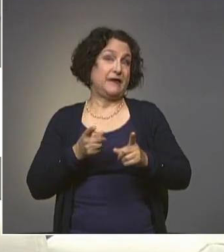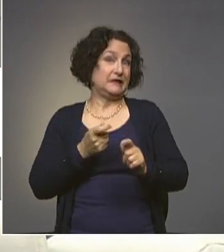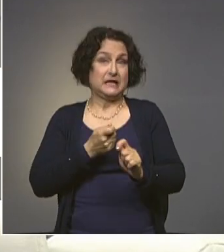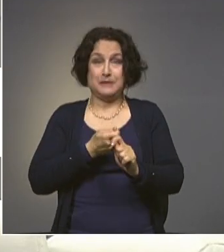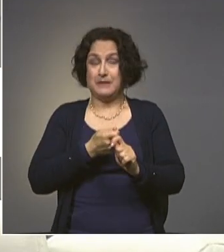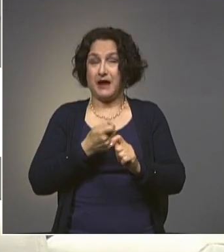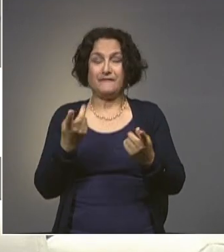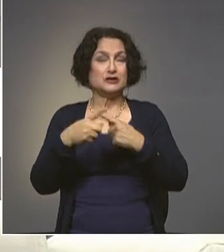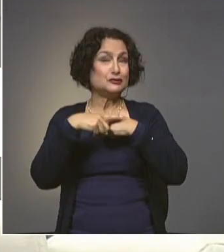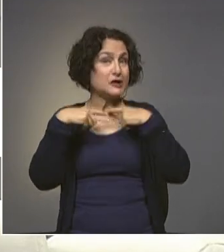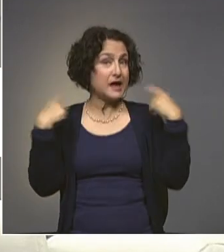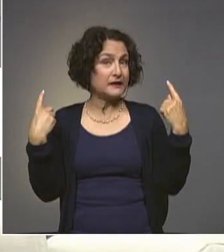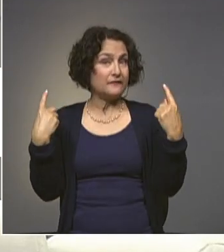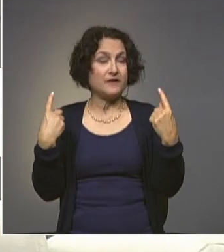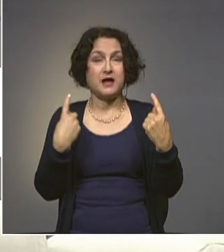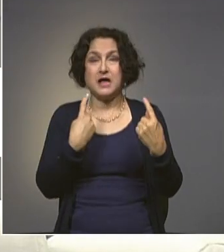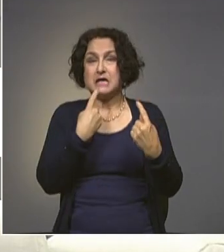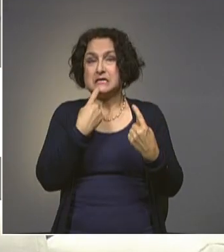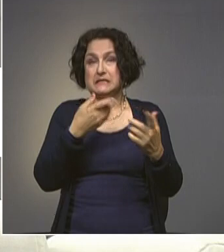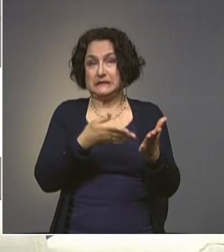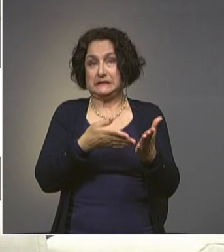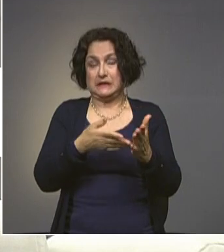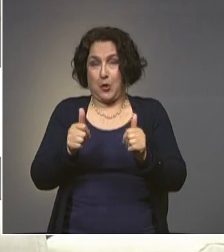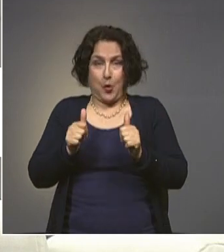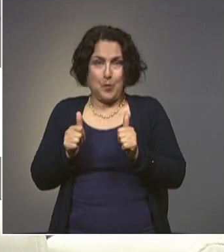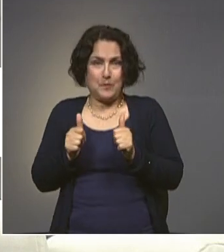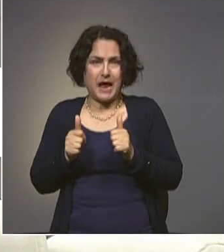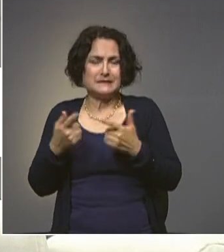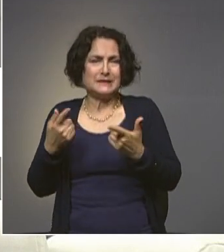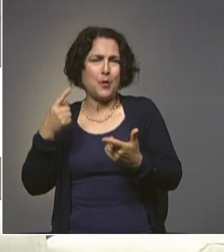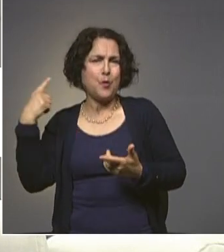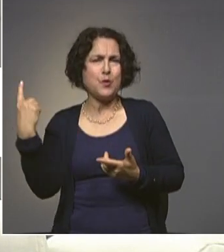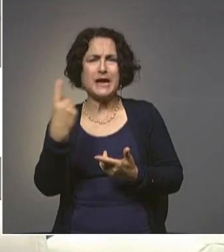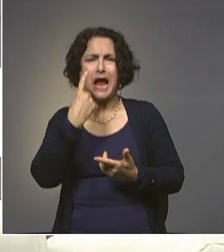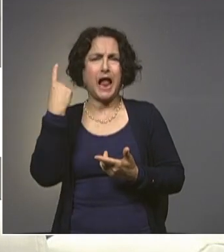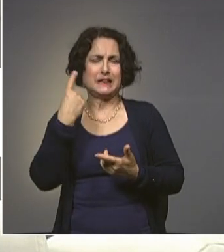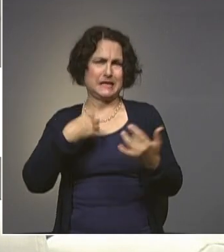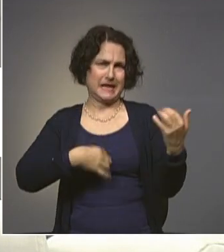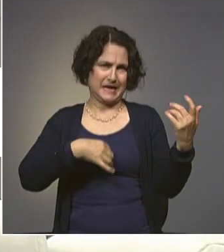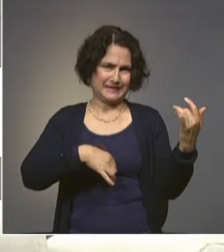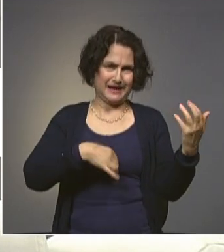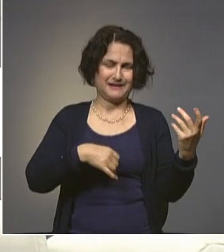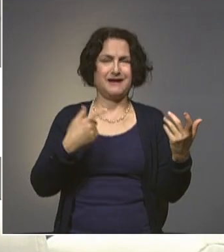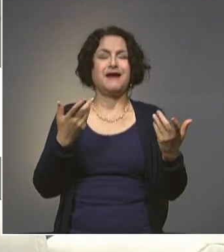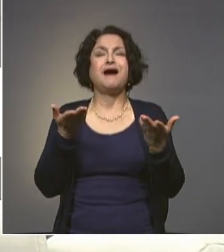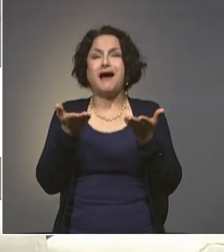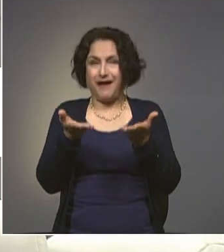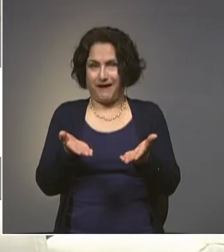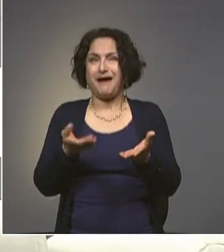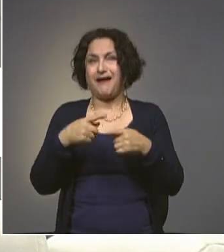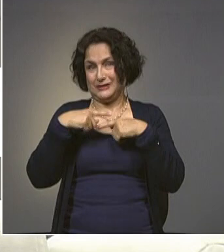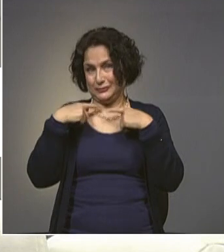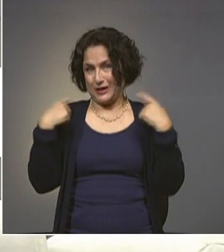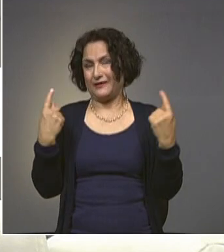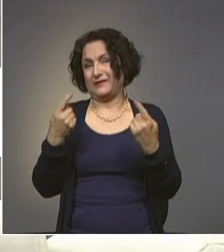на това да опази съдбата, да опази пътя на уникалната китара, а полагането на тази жертва всъщност в крайна